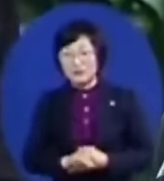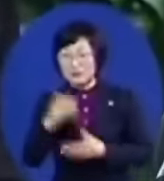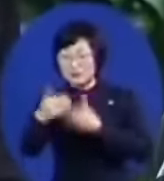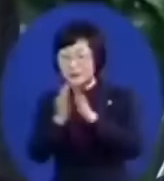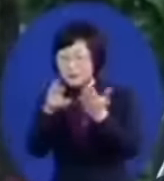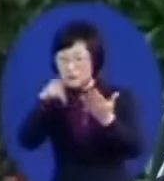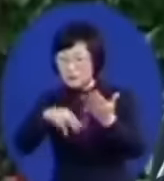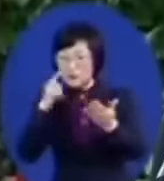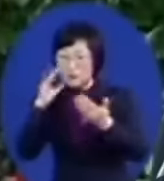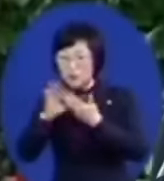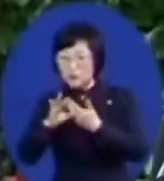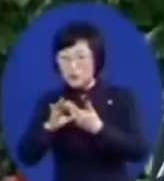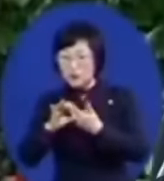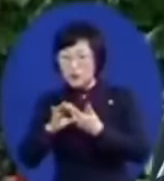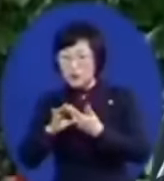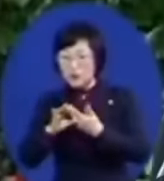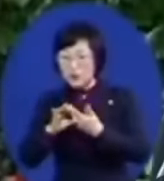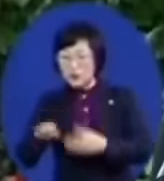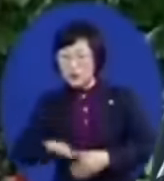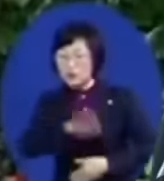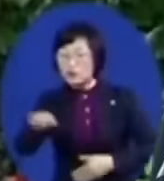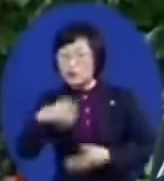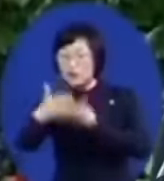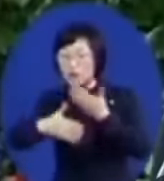성경에 보면 우리 삶 속에 하나님을 체험해야